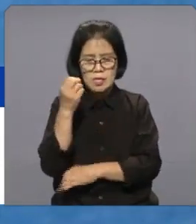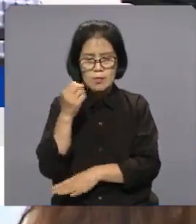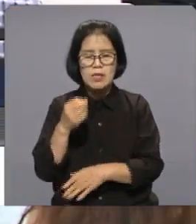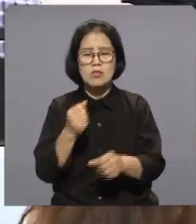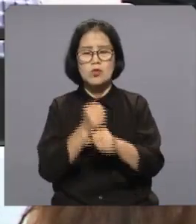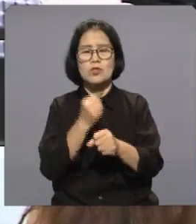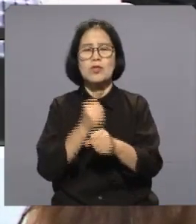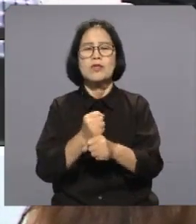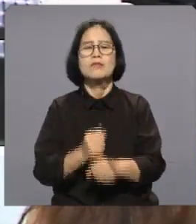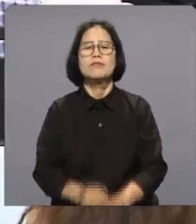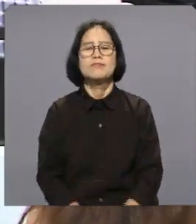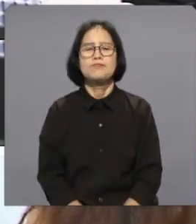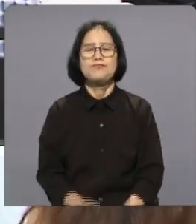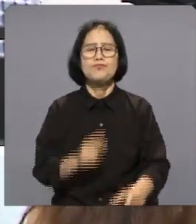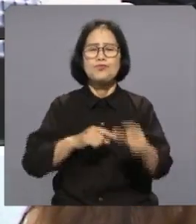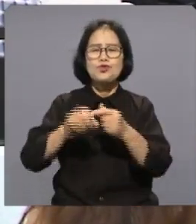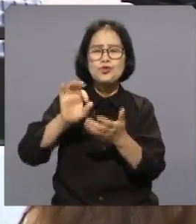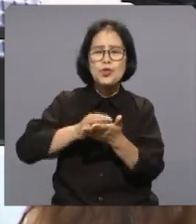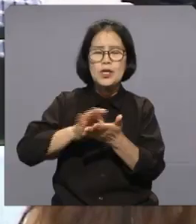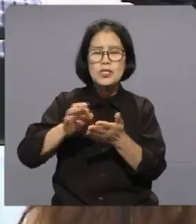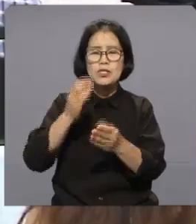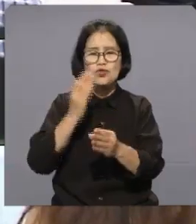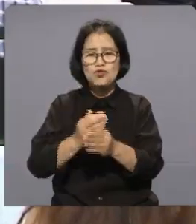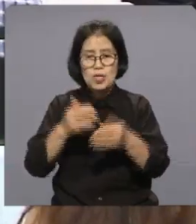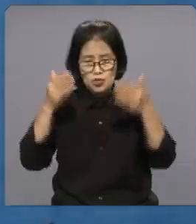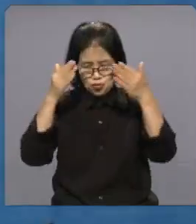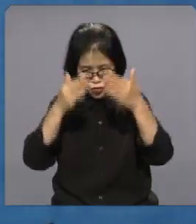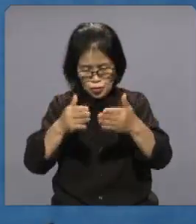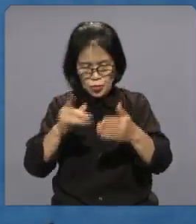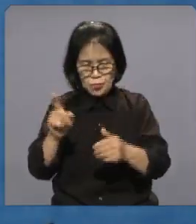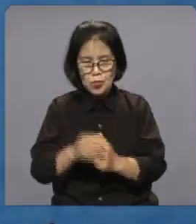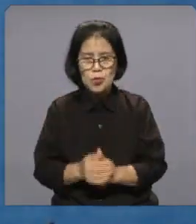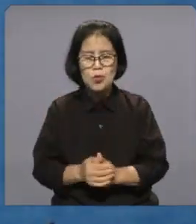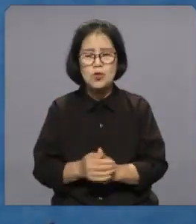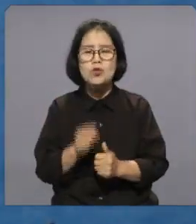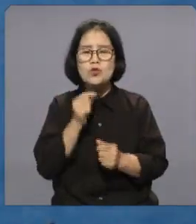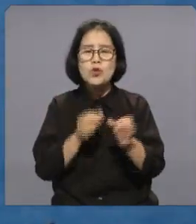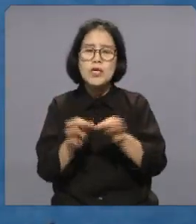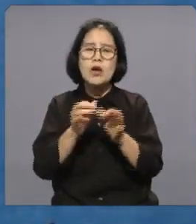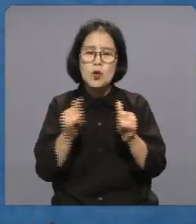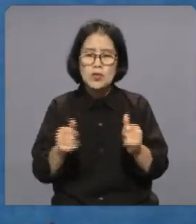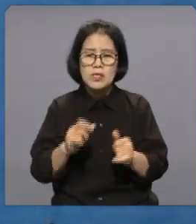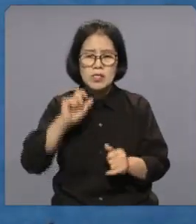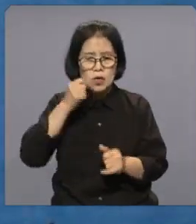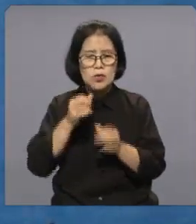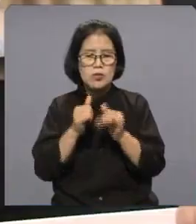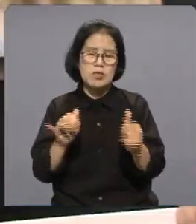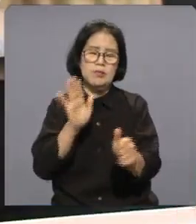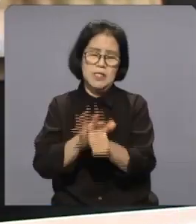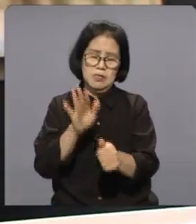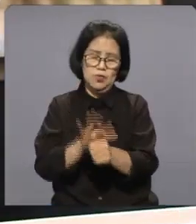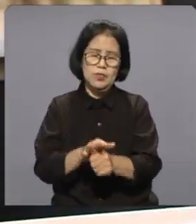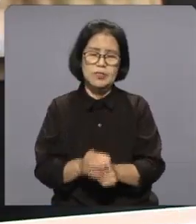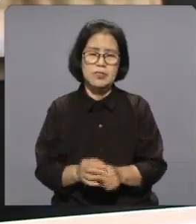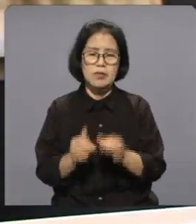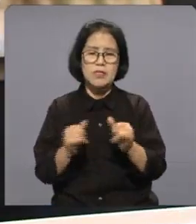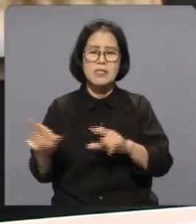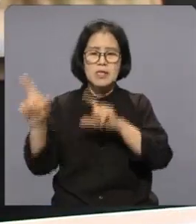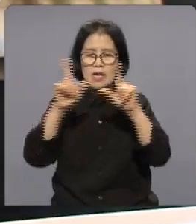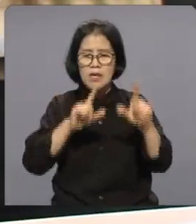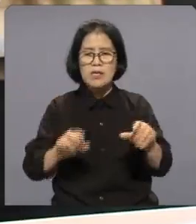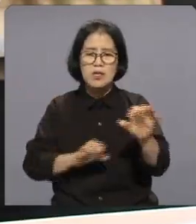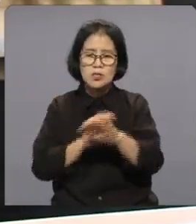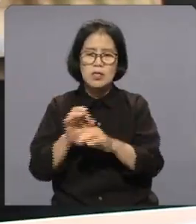조성하겠습니다. 추경 예산안 가운데 중점을 둔 분야는 소상공인과 취약계층 지원 등 민생 경제